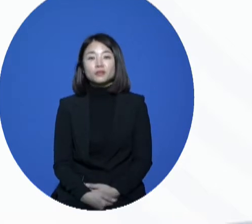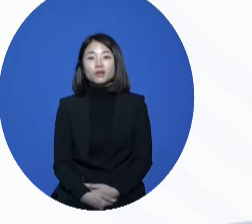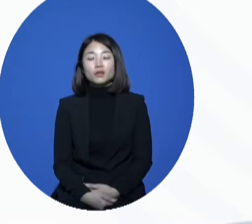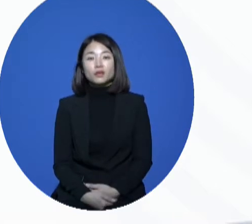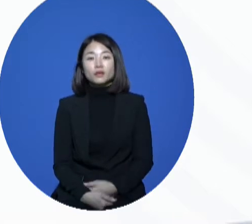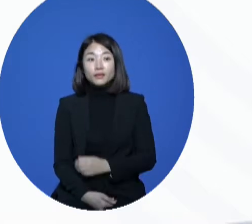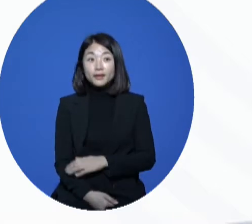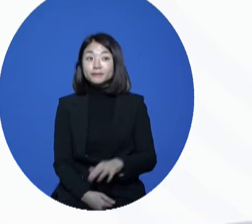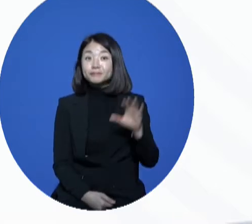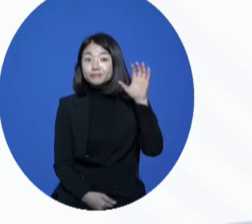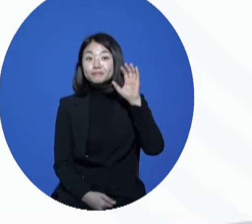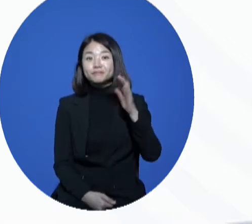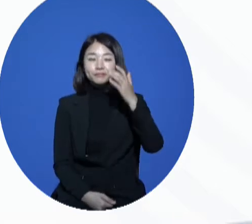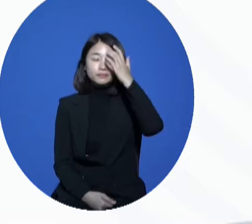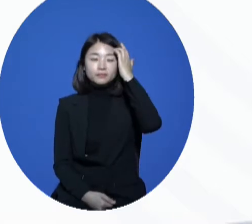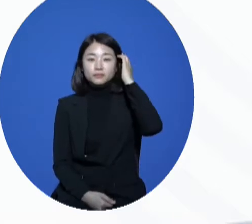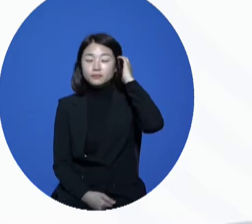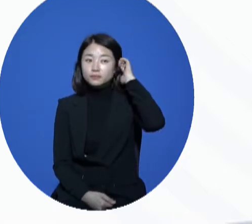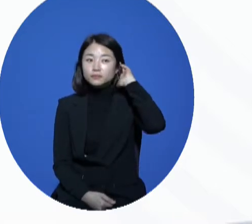네, 잘 들립니다.